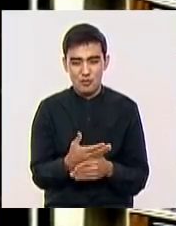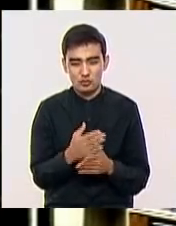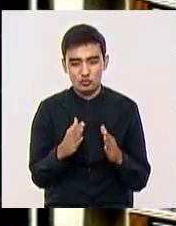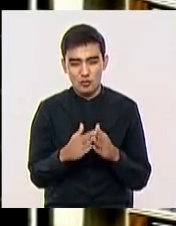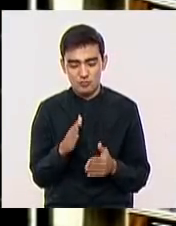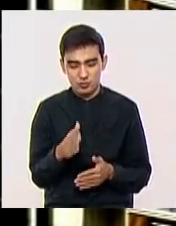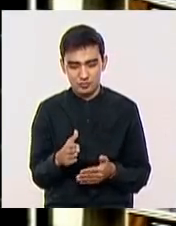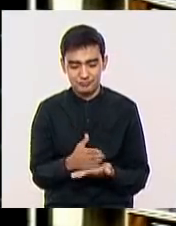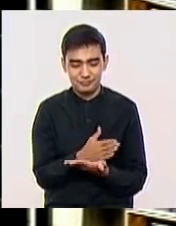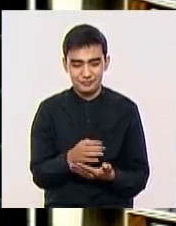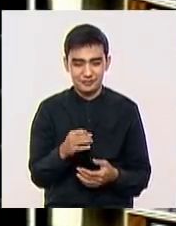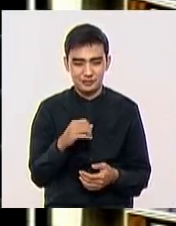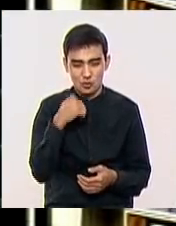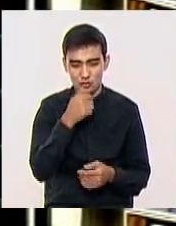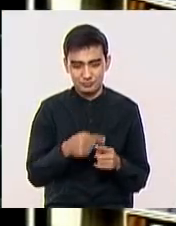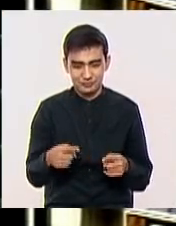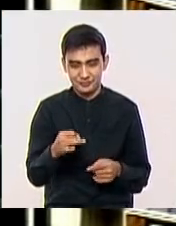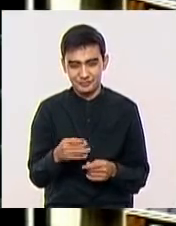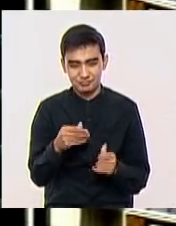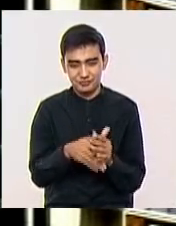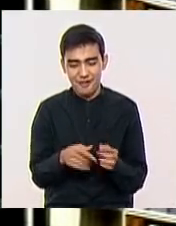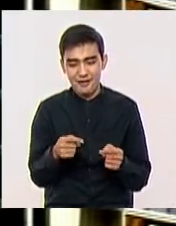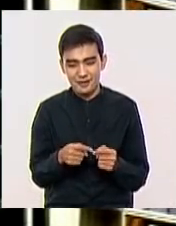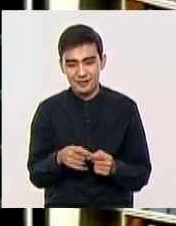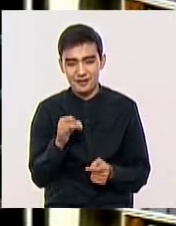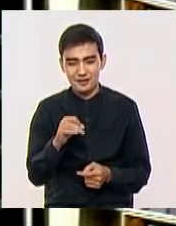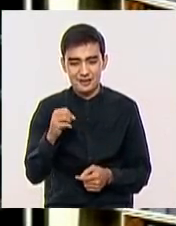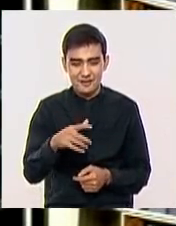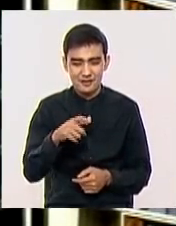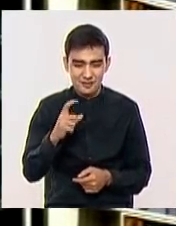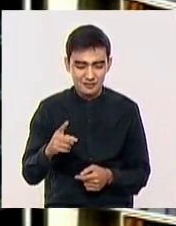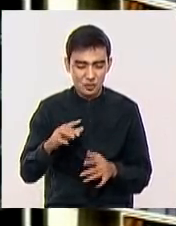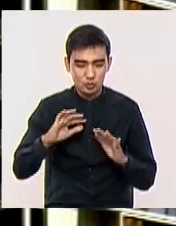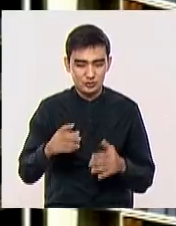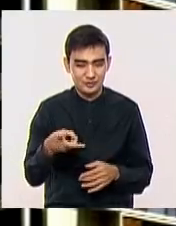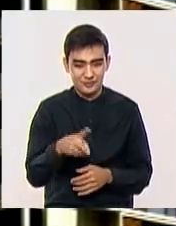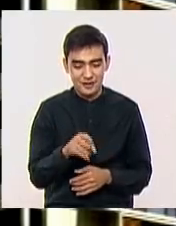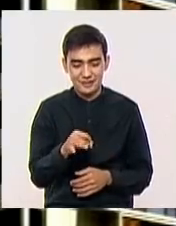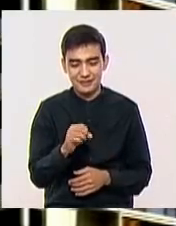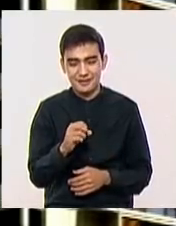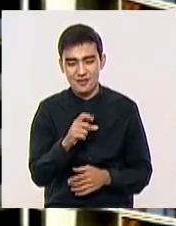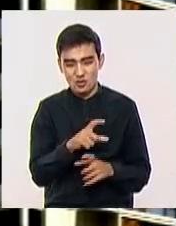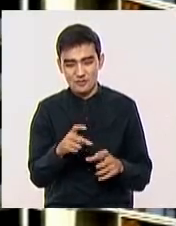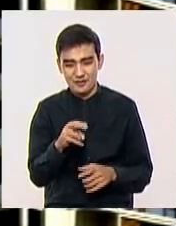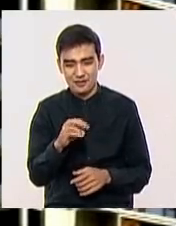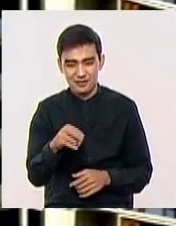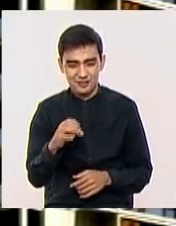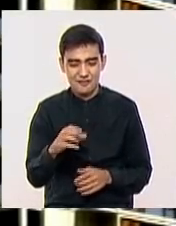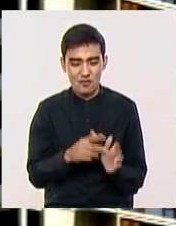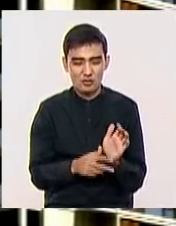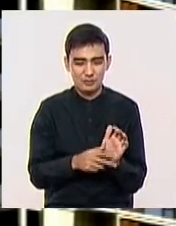жильем. В течение года возмещают траты на аренду и коммуналку в обоих случаях, но кандасам